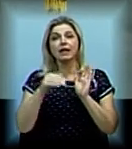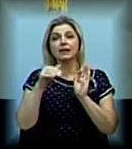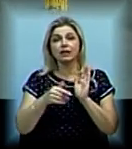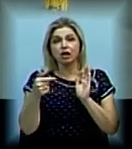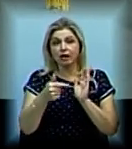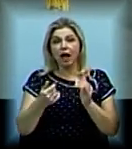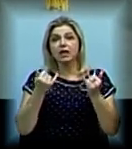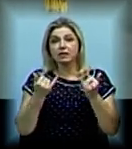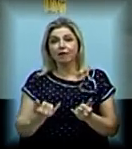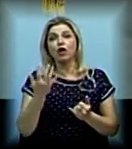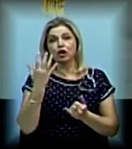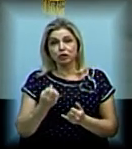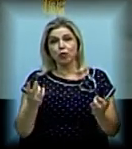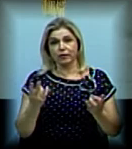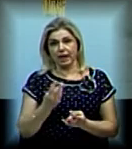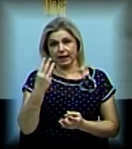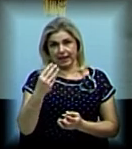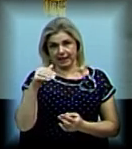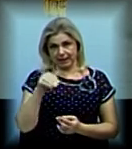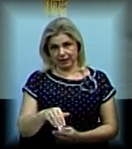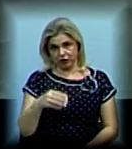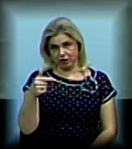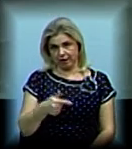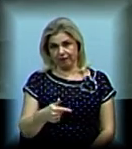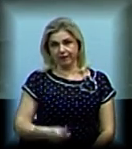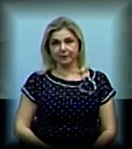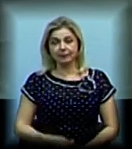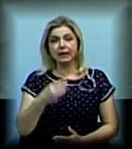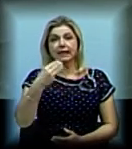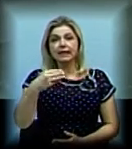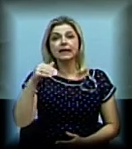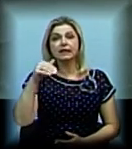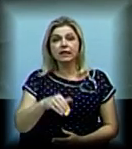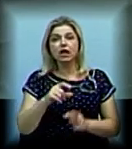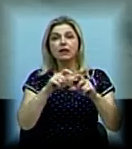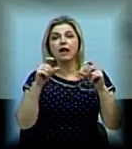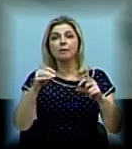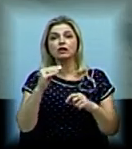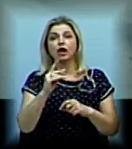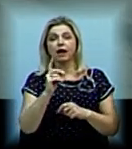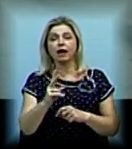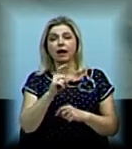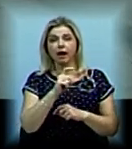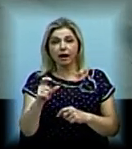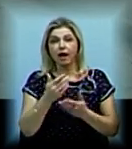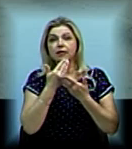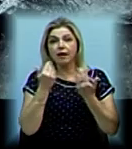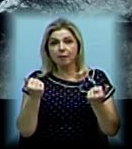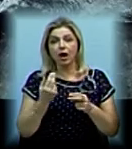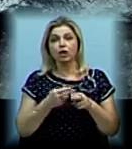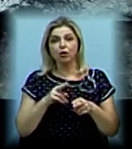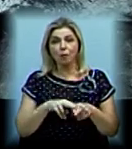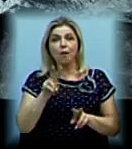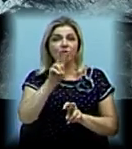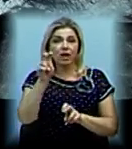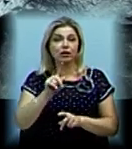йому необхідно ще 30 тисяч гривень. 30 тисяч у департаменту житлово-комунального господарства немає, тому